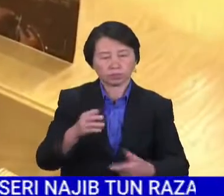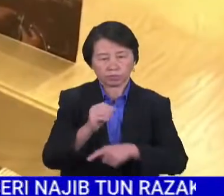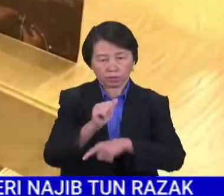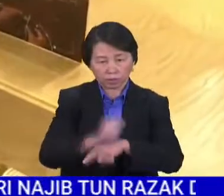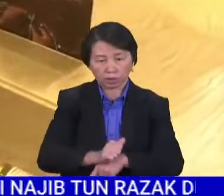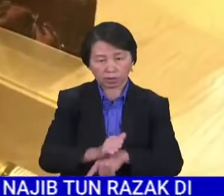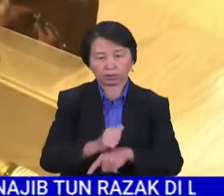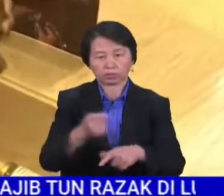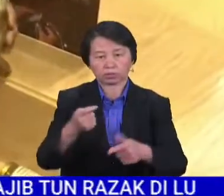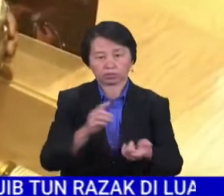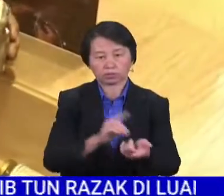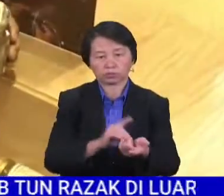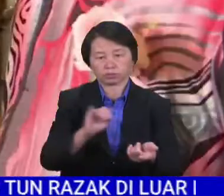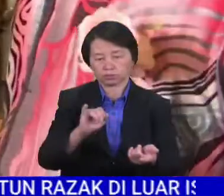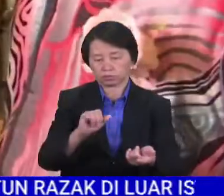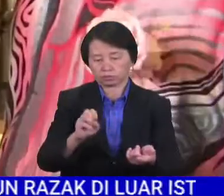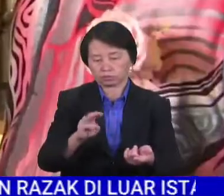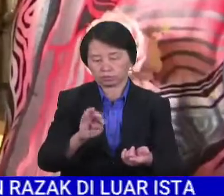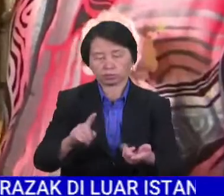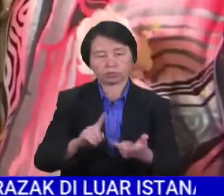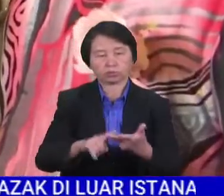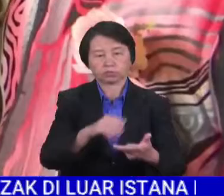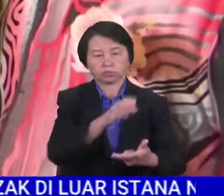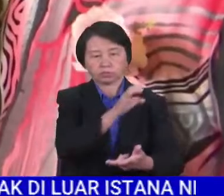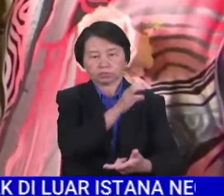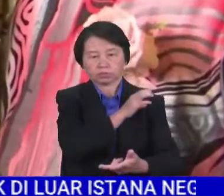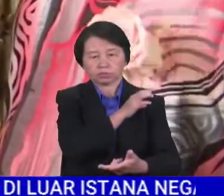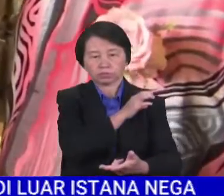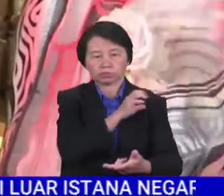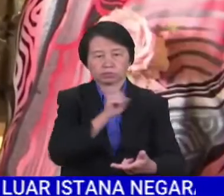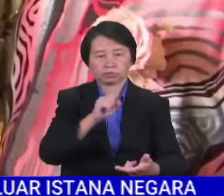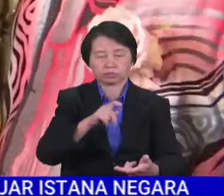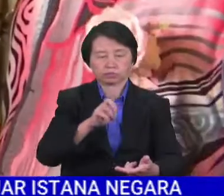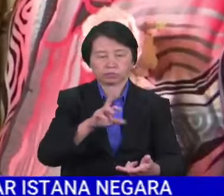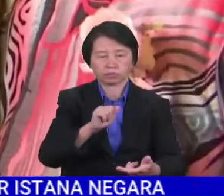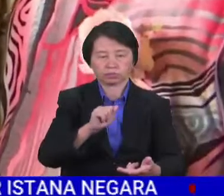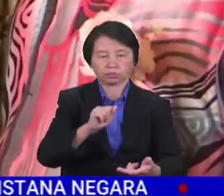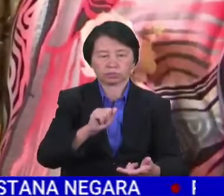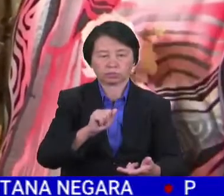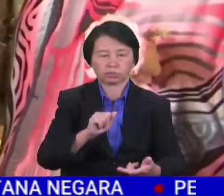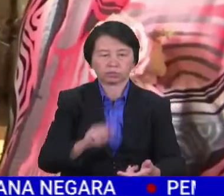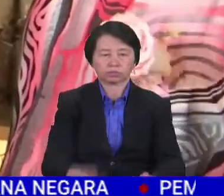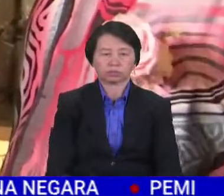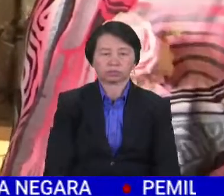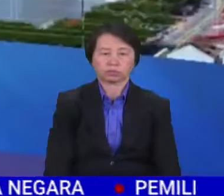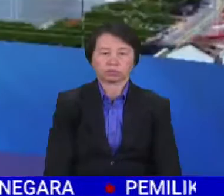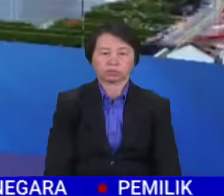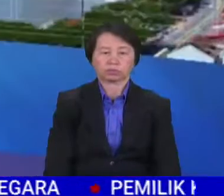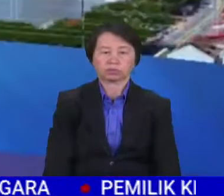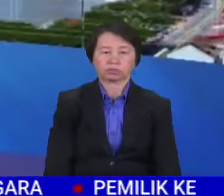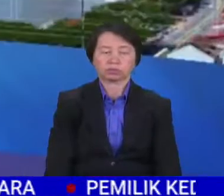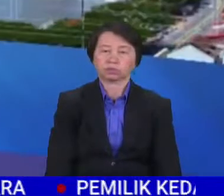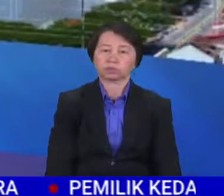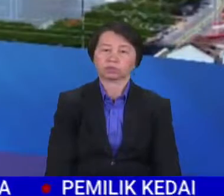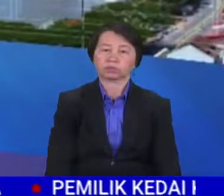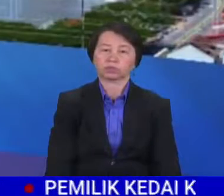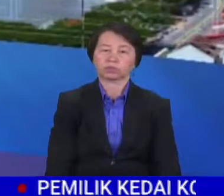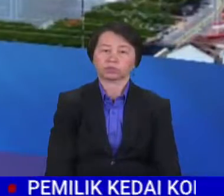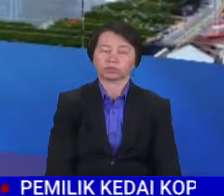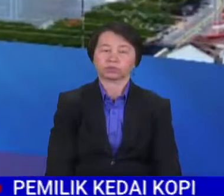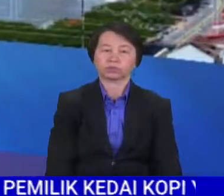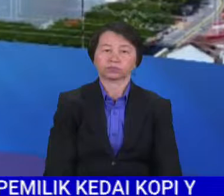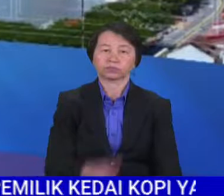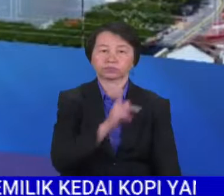Danau dokter Abdurrahman Ismail dan penuh sisaras fashionable Heart Fuad Zaini by